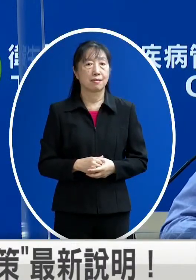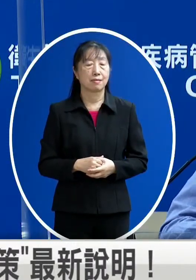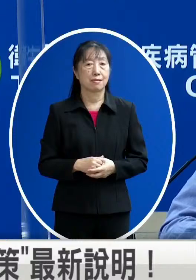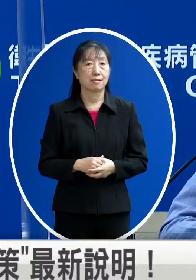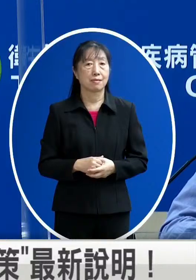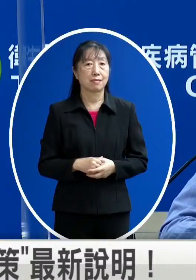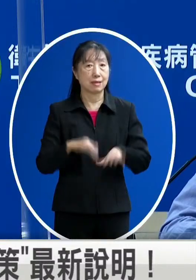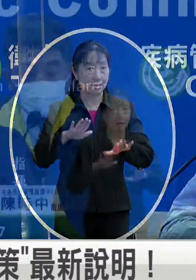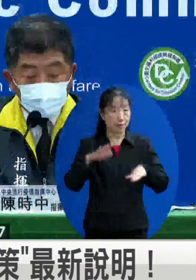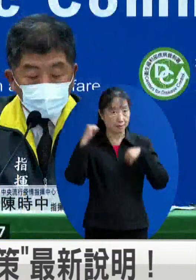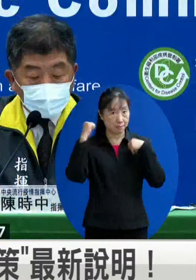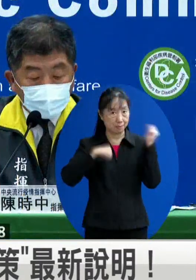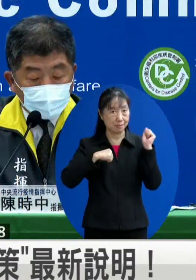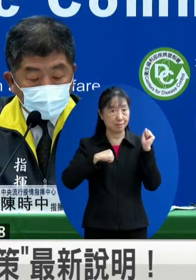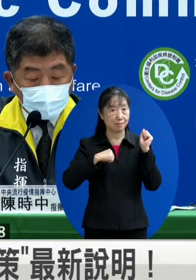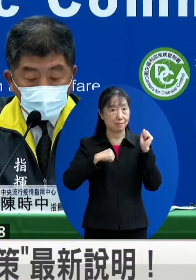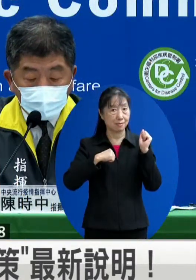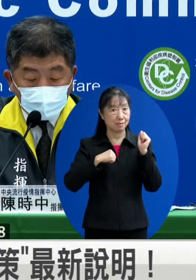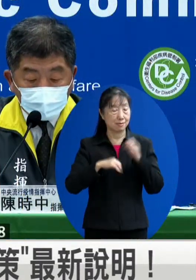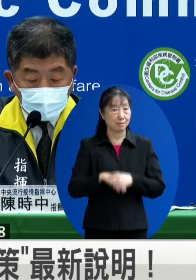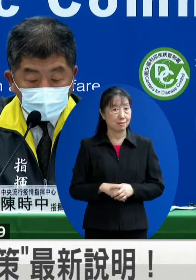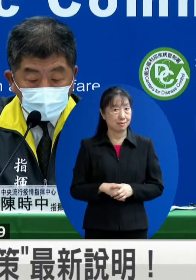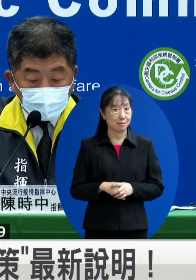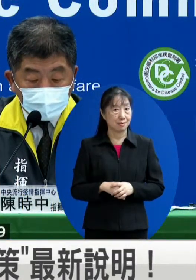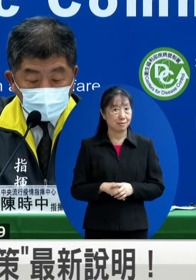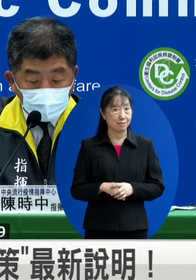那今天早上，